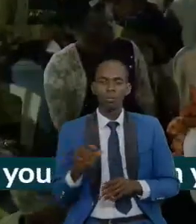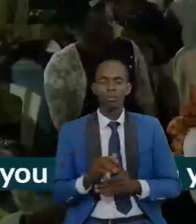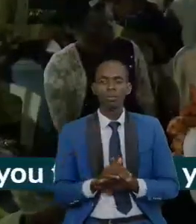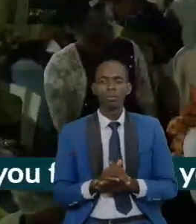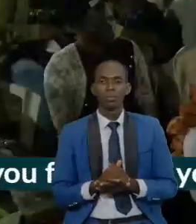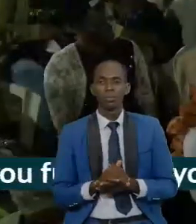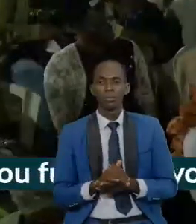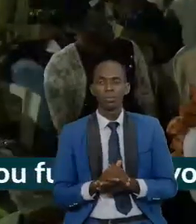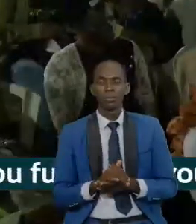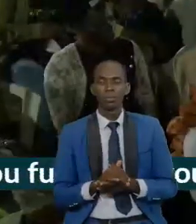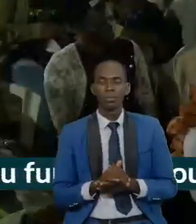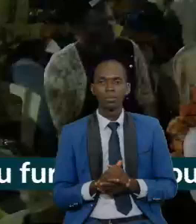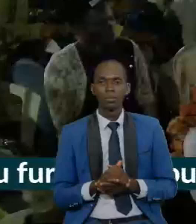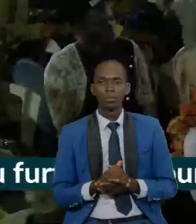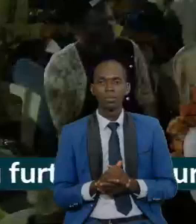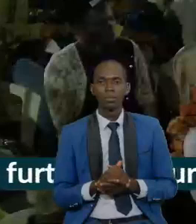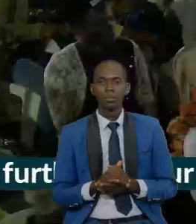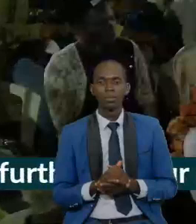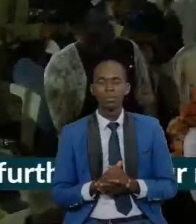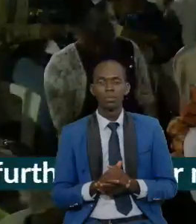à l'ordinaire